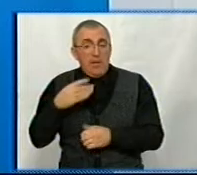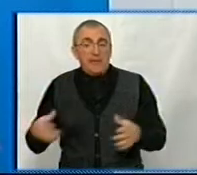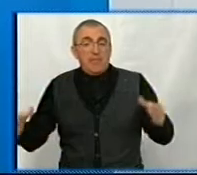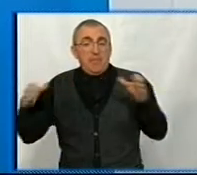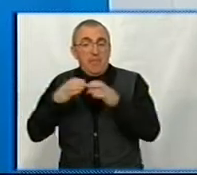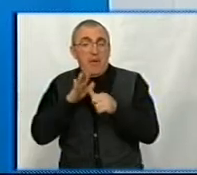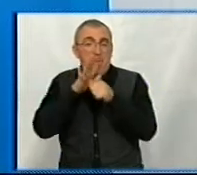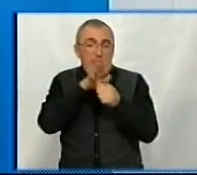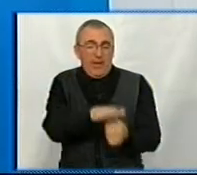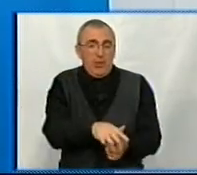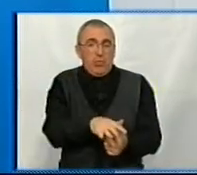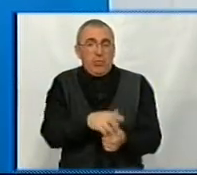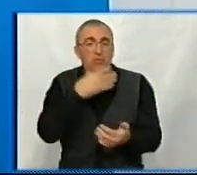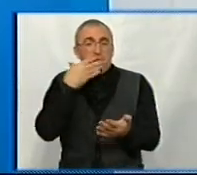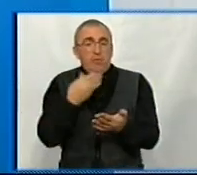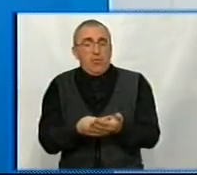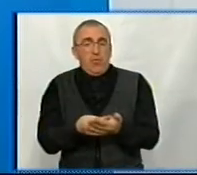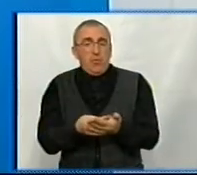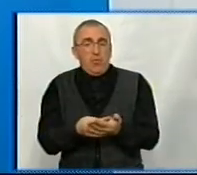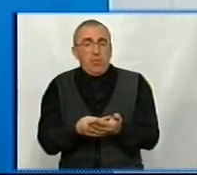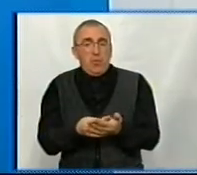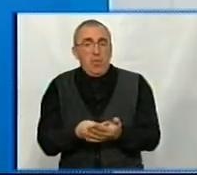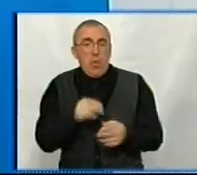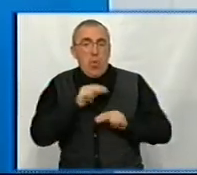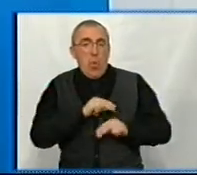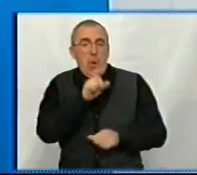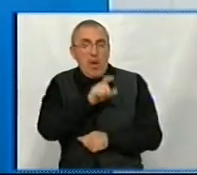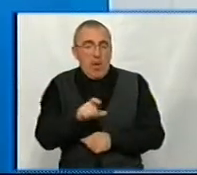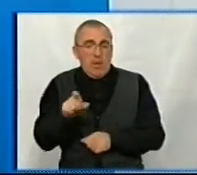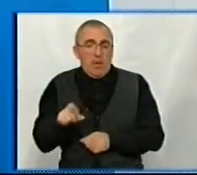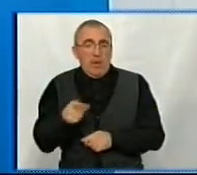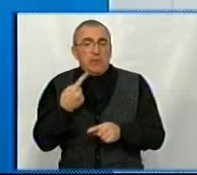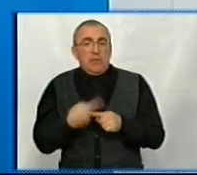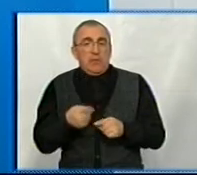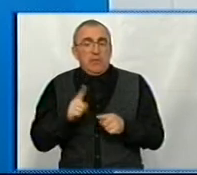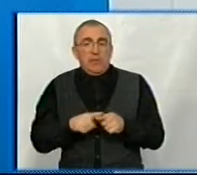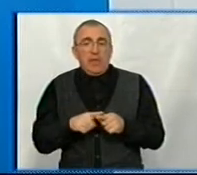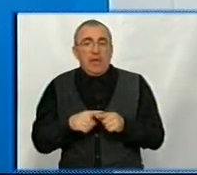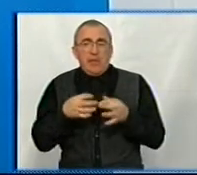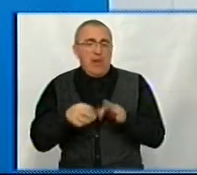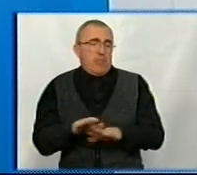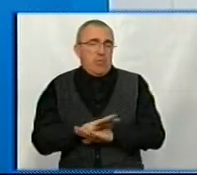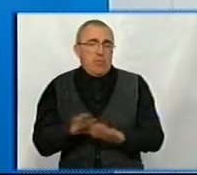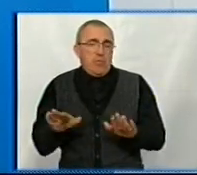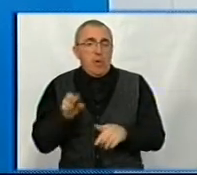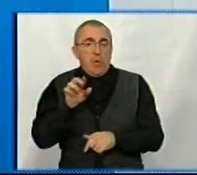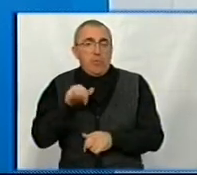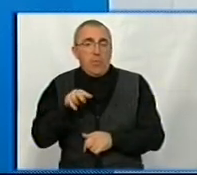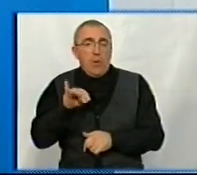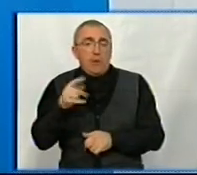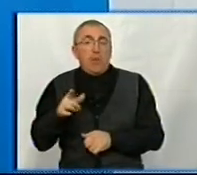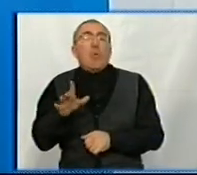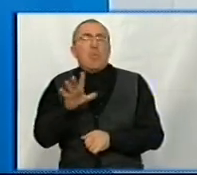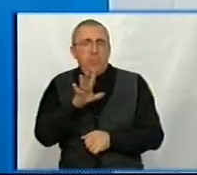спільнота принижувала свою, скажімо так, колегу. Да? А от, це неприпустимо. Булінг в школах